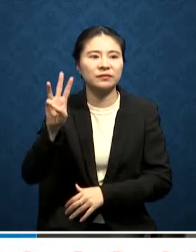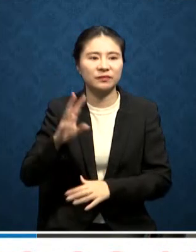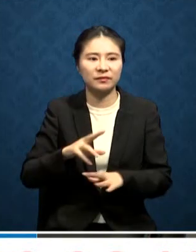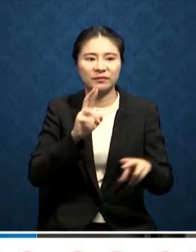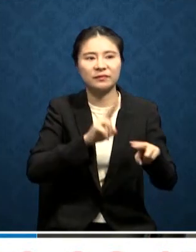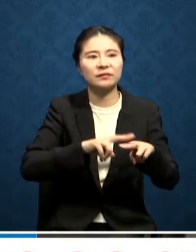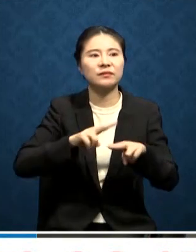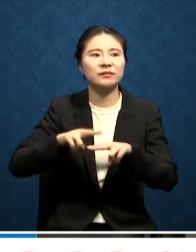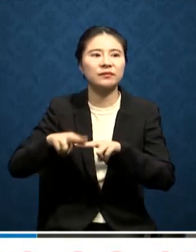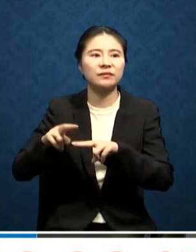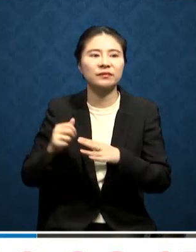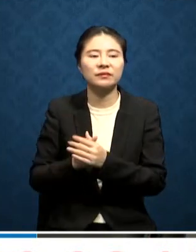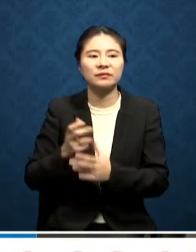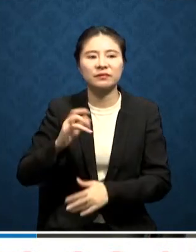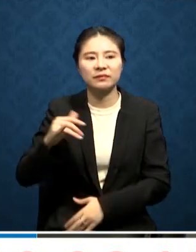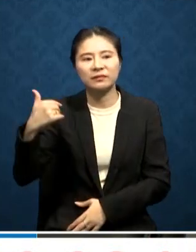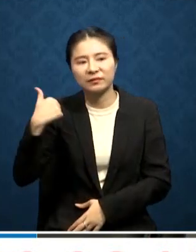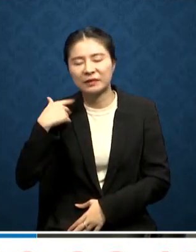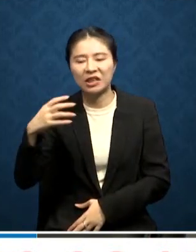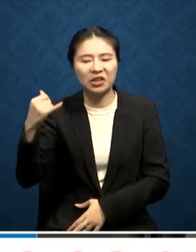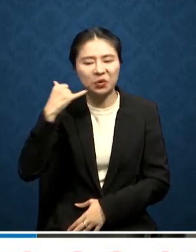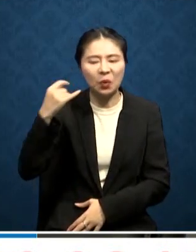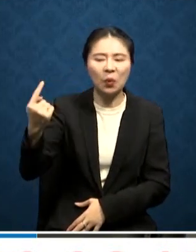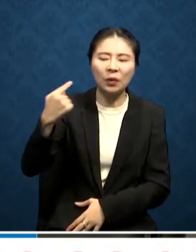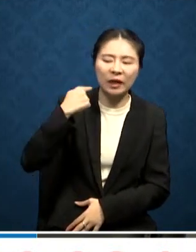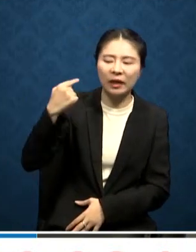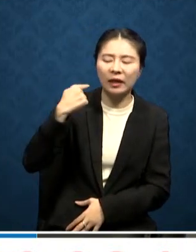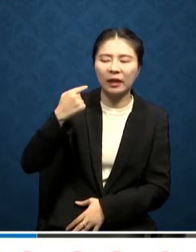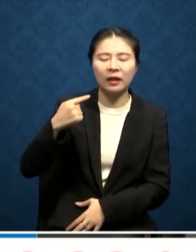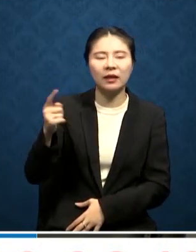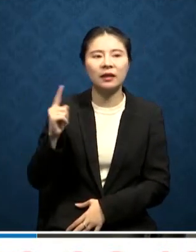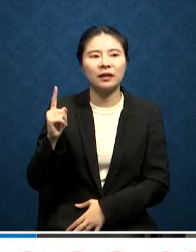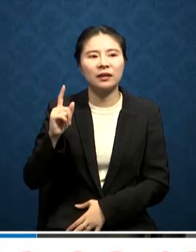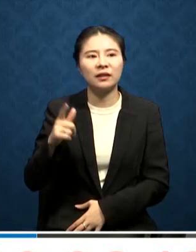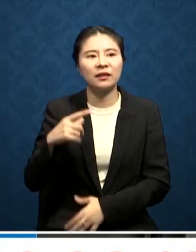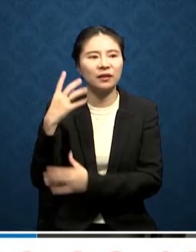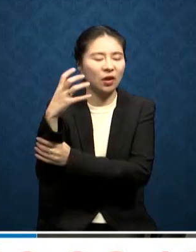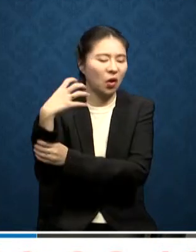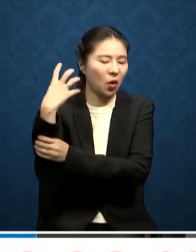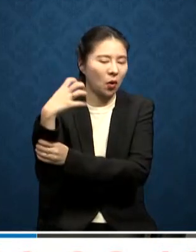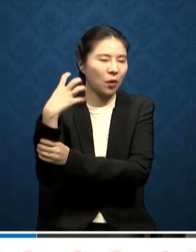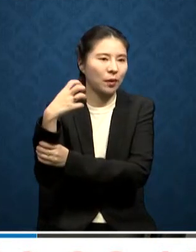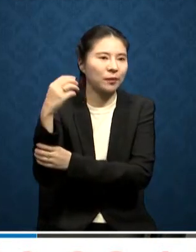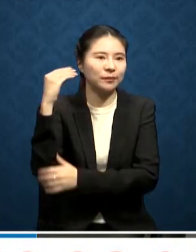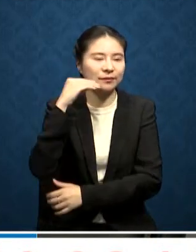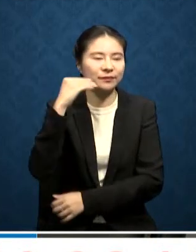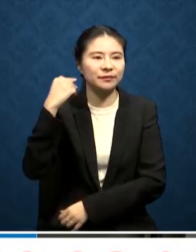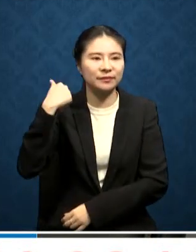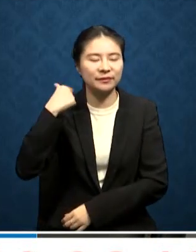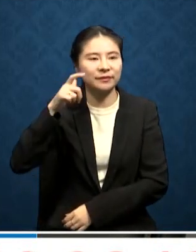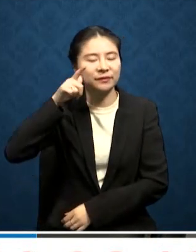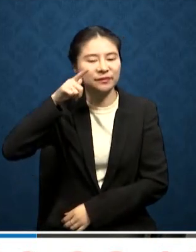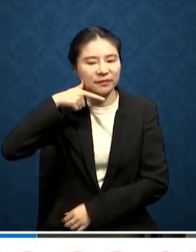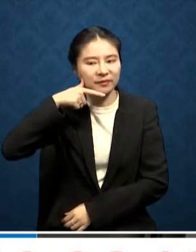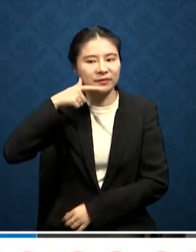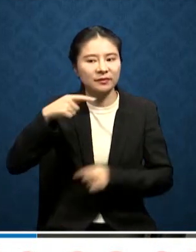เลยก็จะมีโทรศัพท์เข้ามาเรื่อยแหละครับมาจากที่นั่นที่นี่เอ๊ก็เลยสงสัยว่าไอ้พวกคอCenterมันได้ข้อมูล